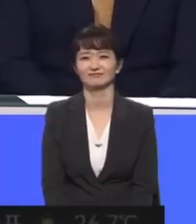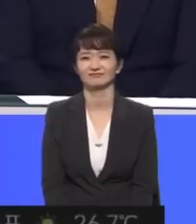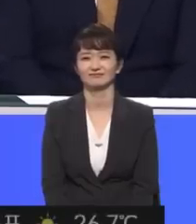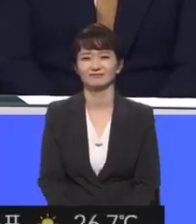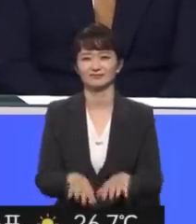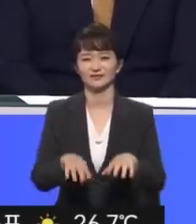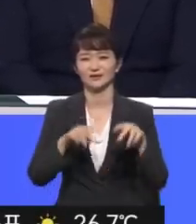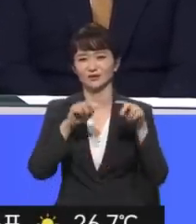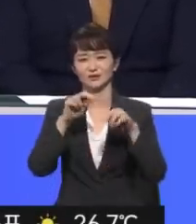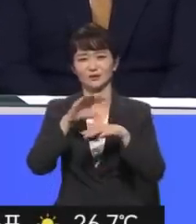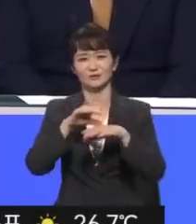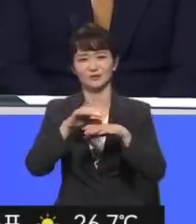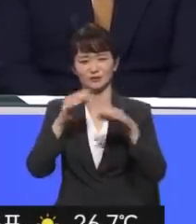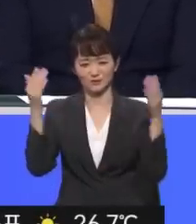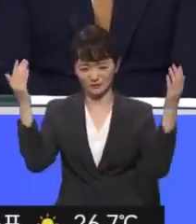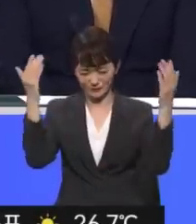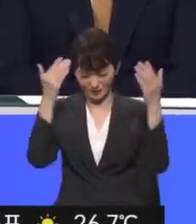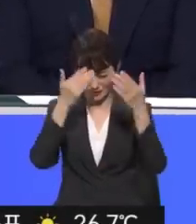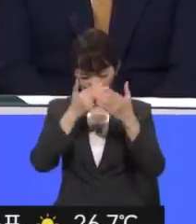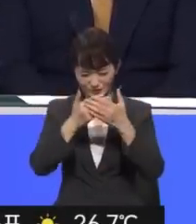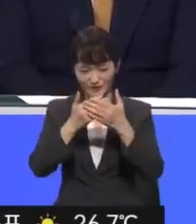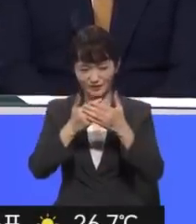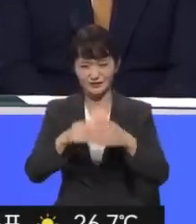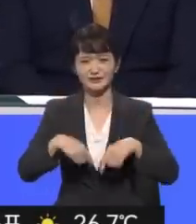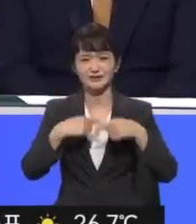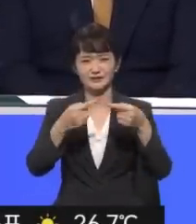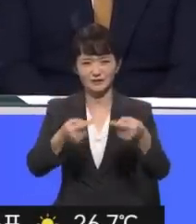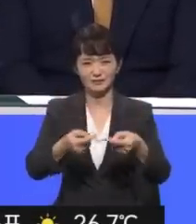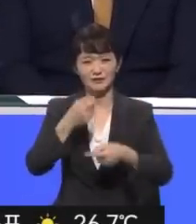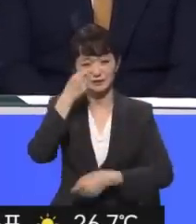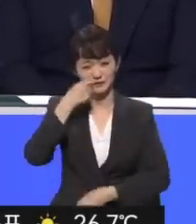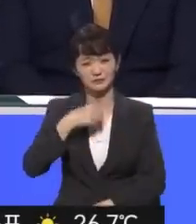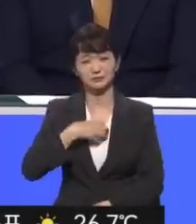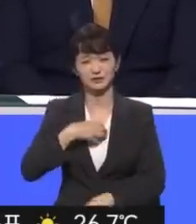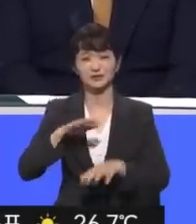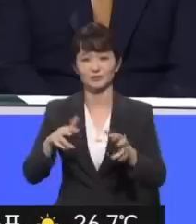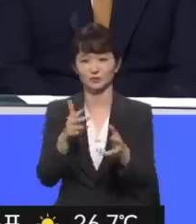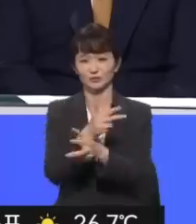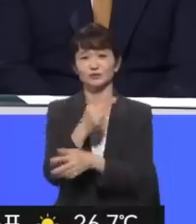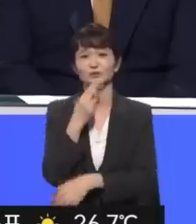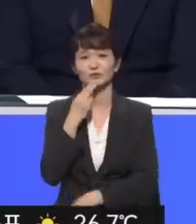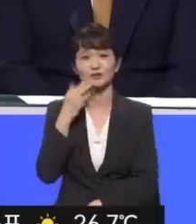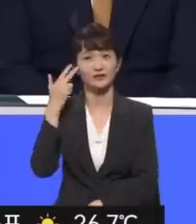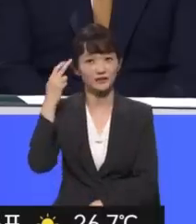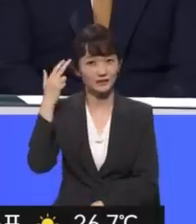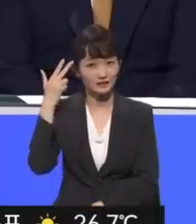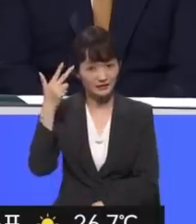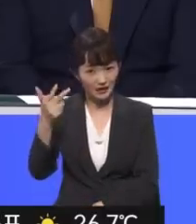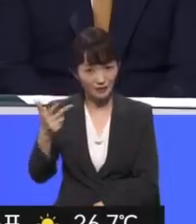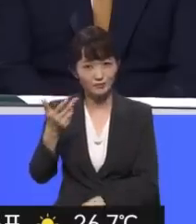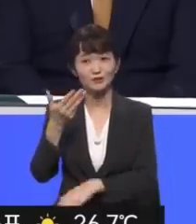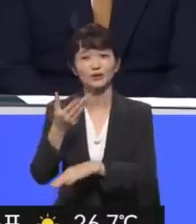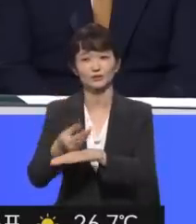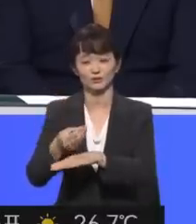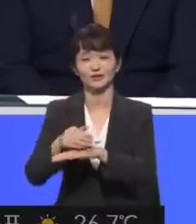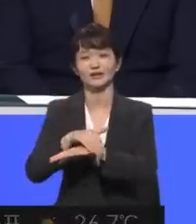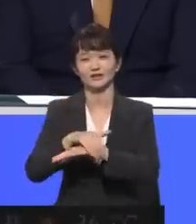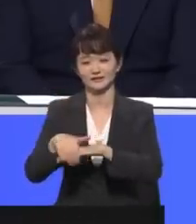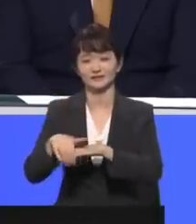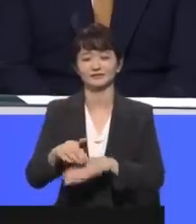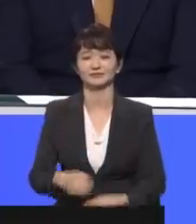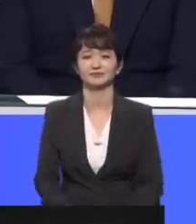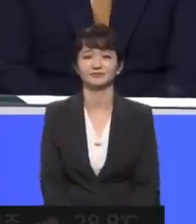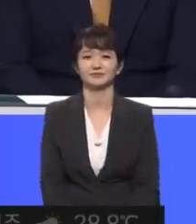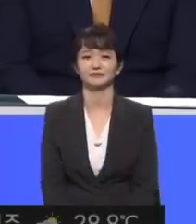수퍼 제가 제작 여권 있어서 설정 나이트 격주 루아 서 이번주 놓고 다음주에 녹화 할 예정입니다 던